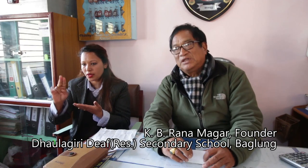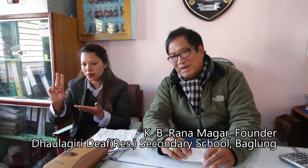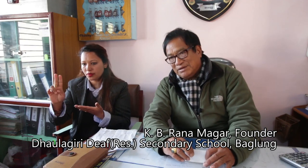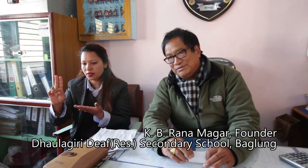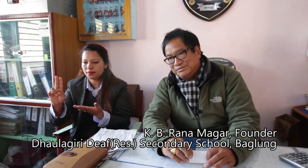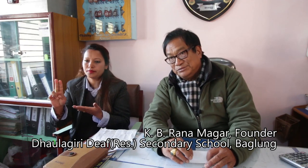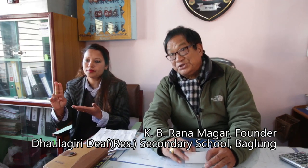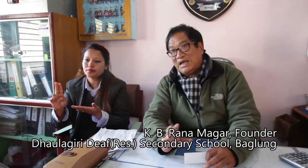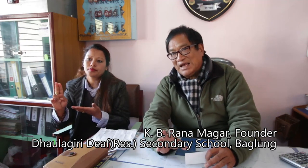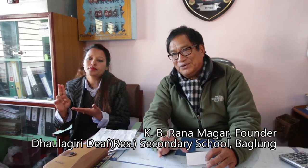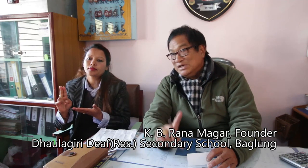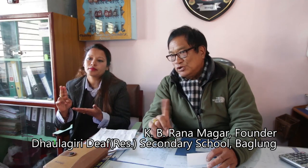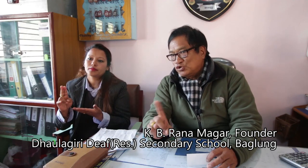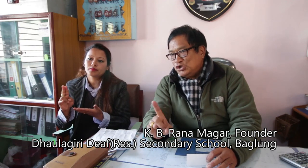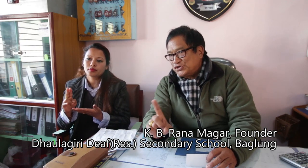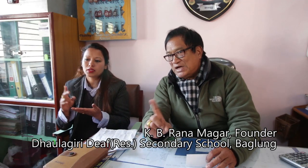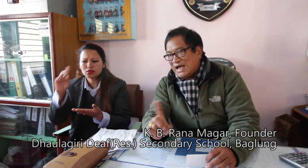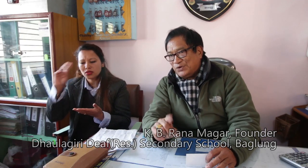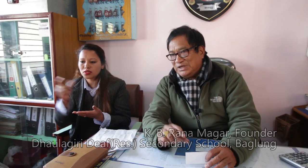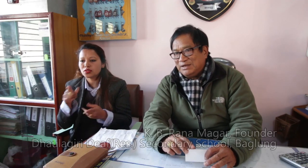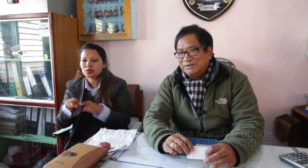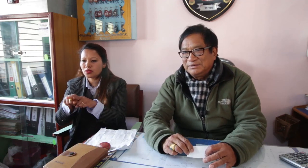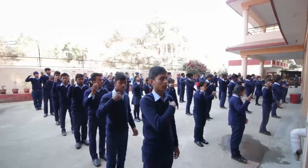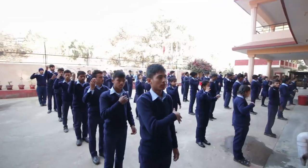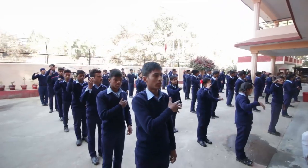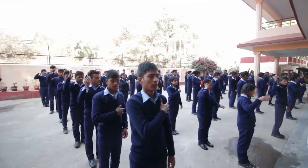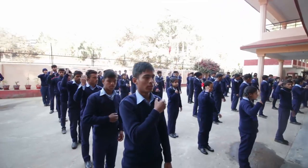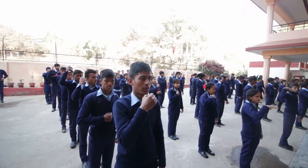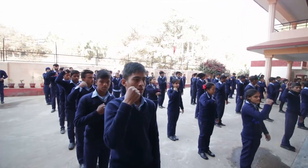स्विकृति भाग तेसरे आयाको स्वाजिन संग आयाको हीना